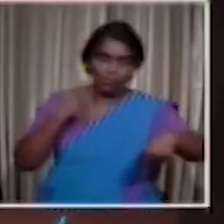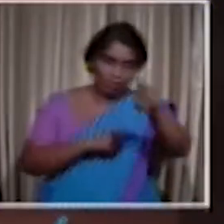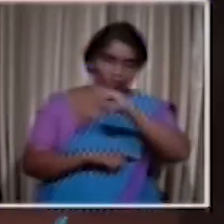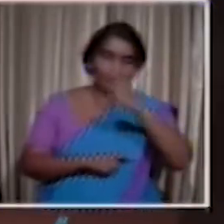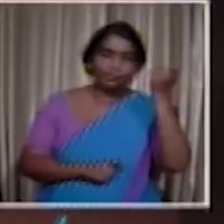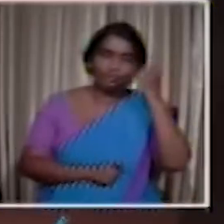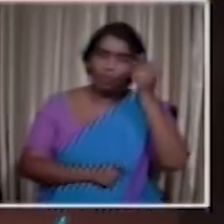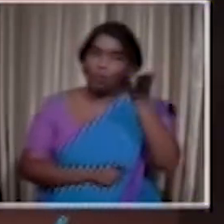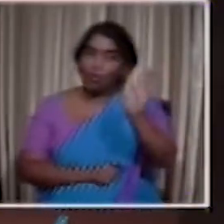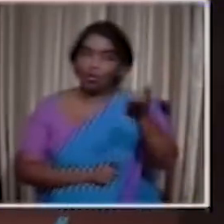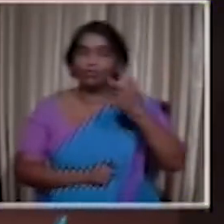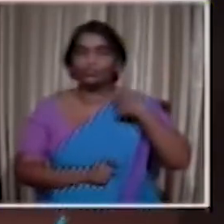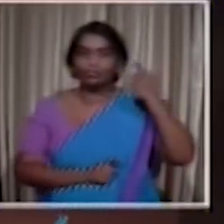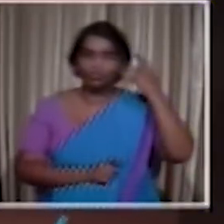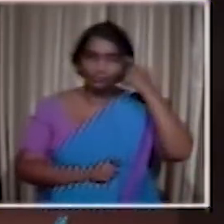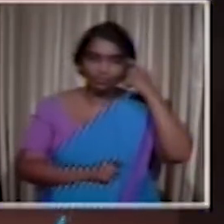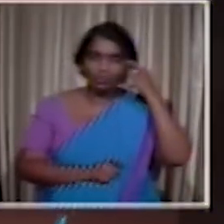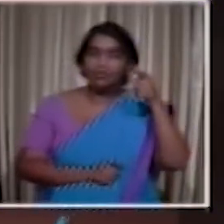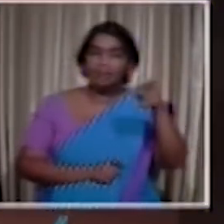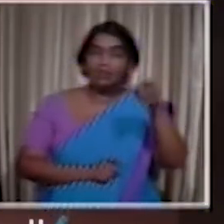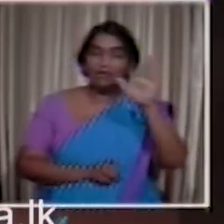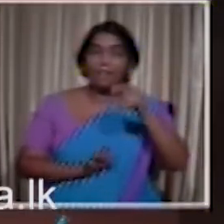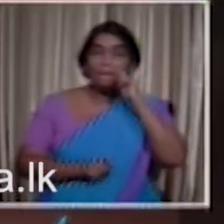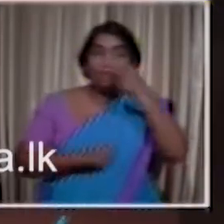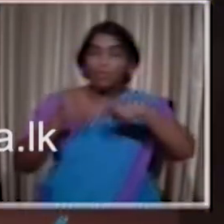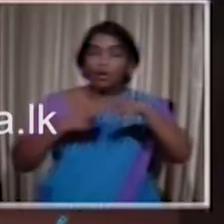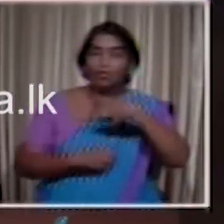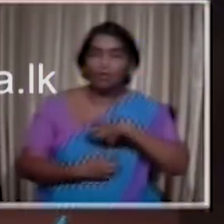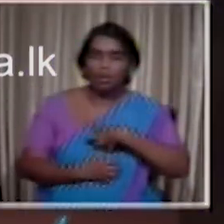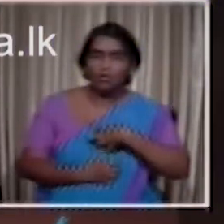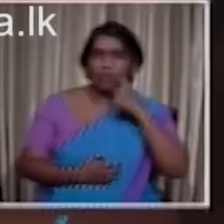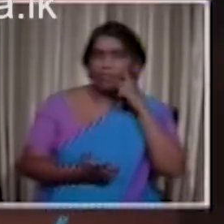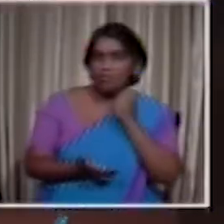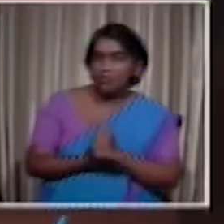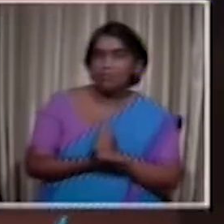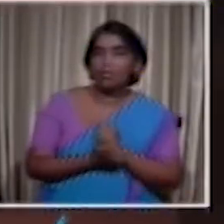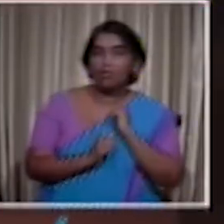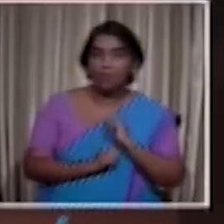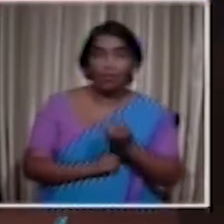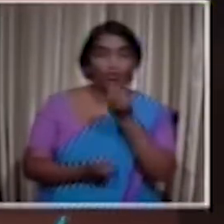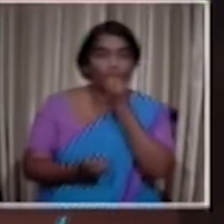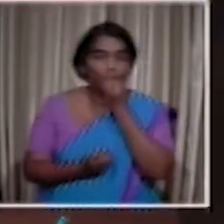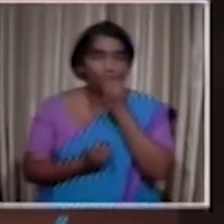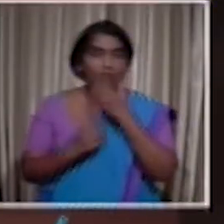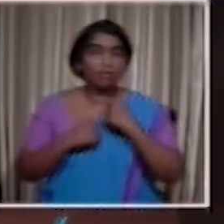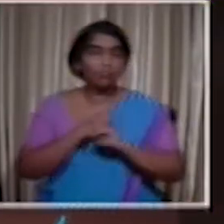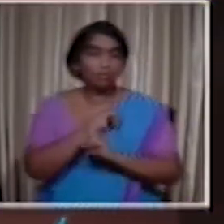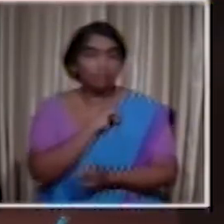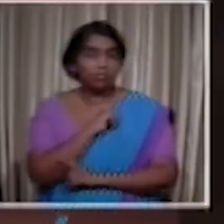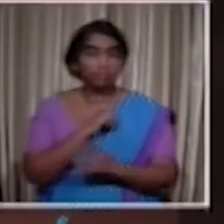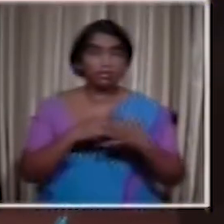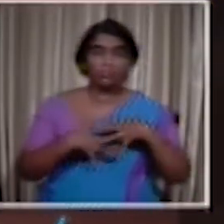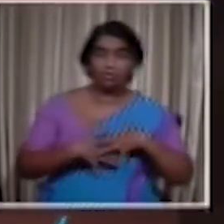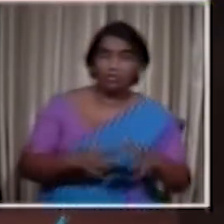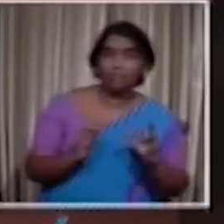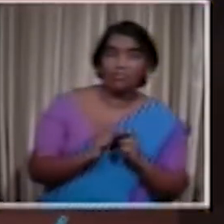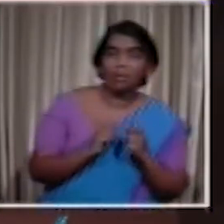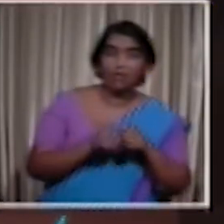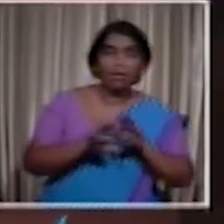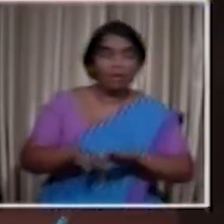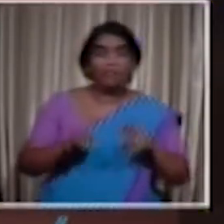ඔබතුමා ගැන. ඔබතුමාට සාමාන්‍ය ජනතාවගේ දුකක් වේදනාවක් ඔවුන්ගේ ආහාර ඔවුන්ගේ ගැමිණි අම්මගේ ප්‍රශ්න පිළිබඳ දරුවන්ගේ ප්‍රශ්න